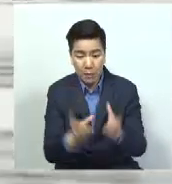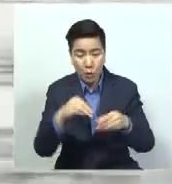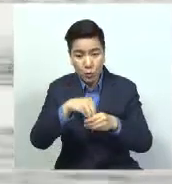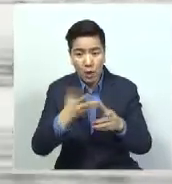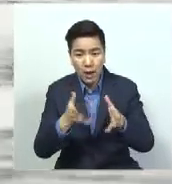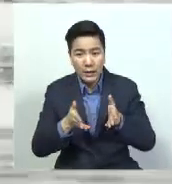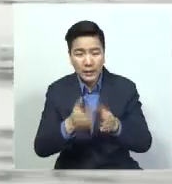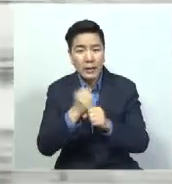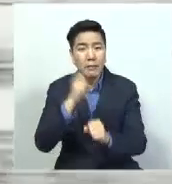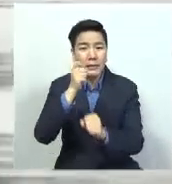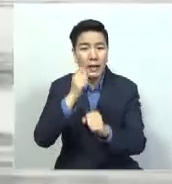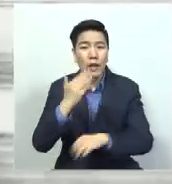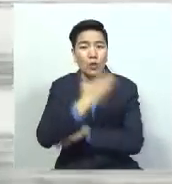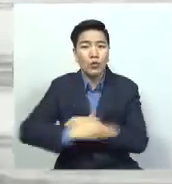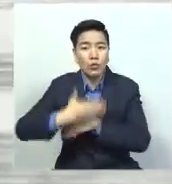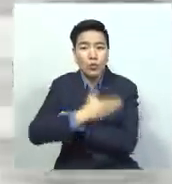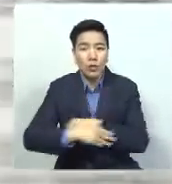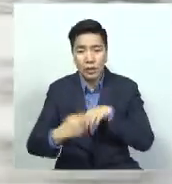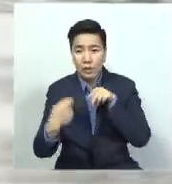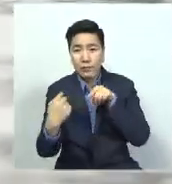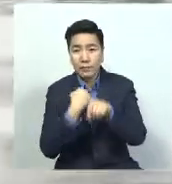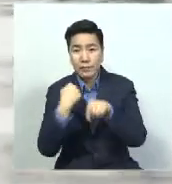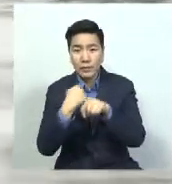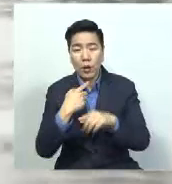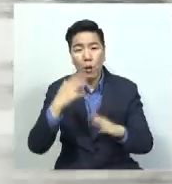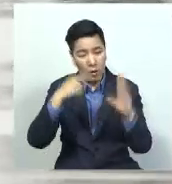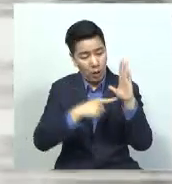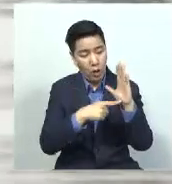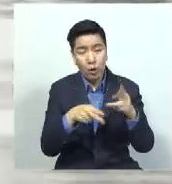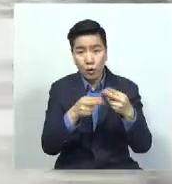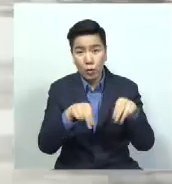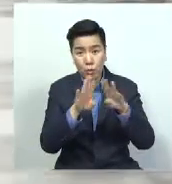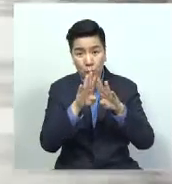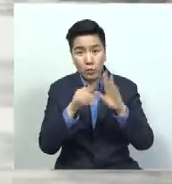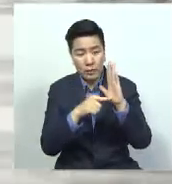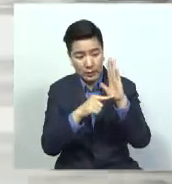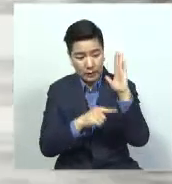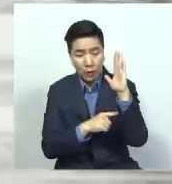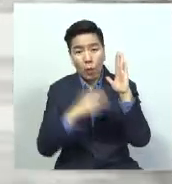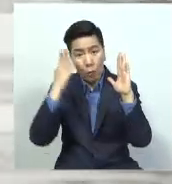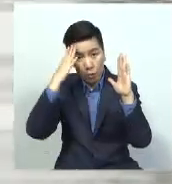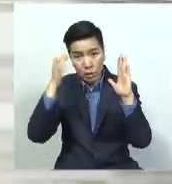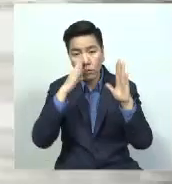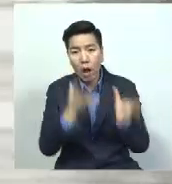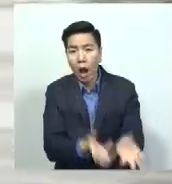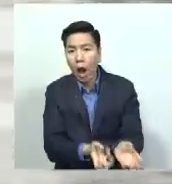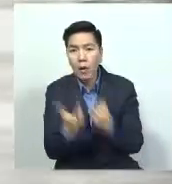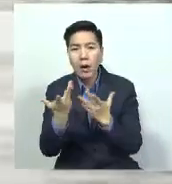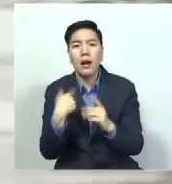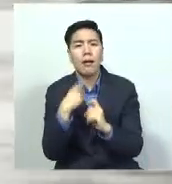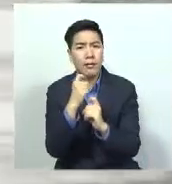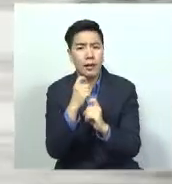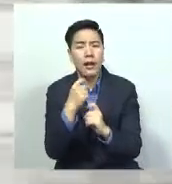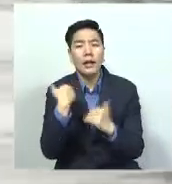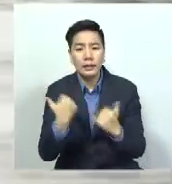ยอยู่บริเวณแนวก่อสร้างสะพานรถไฟทางคู่ช่วงนครปฐมหัวหินถ้าไม่นำขึ้นมาก็อาจจะเป็นอันตรายได้อย่าง